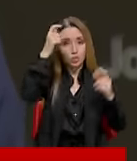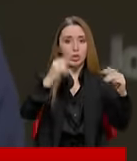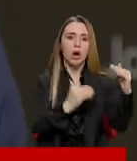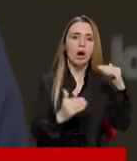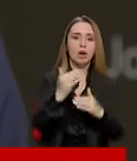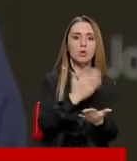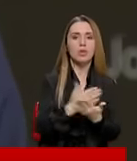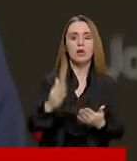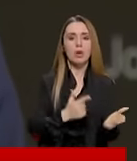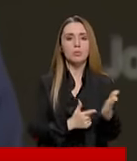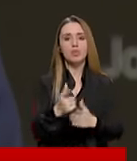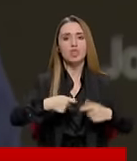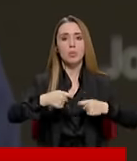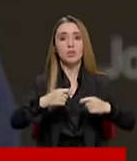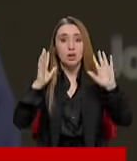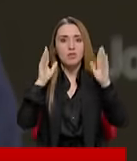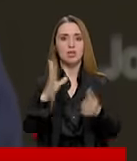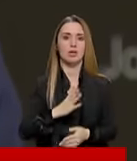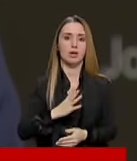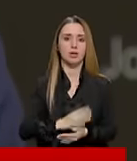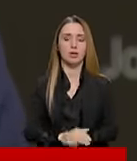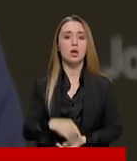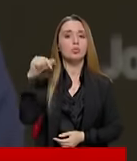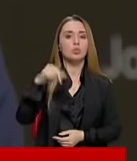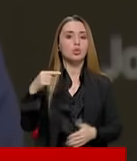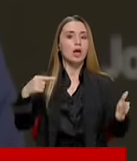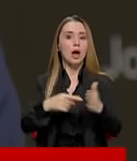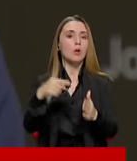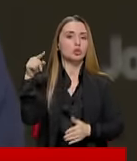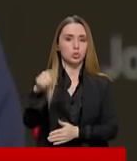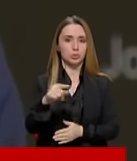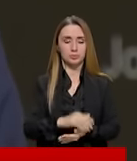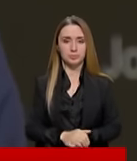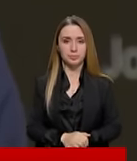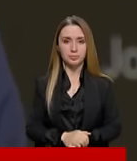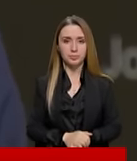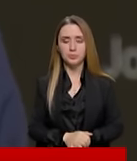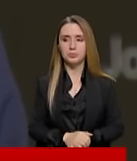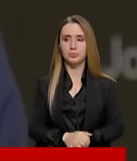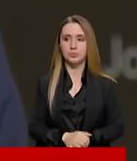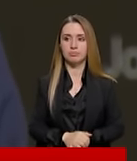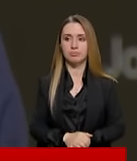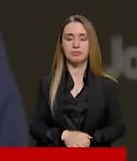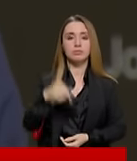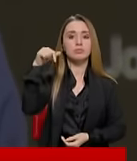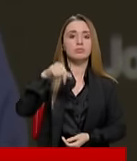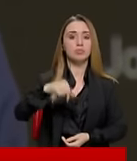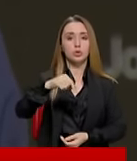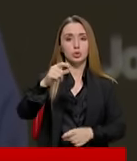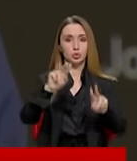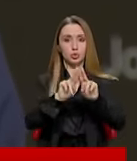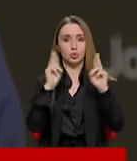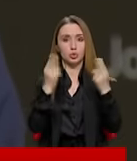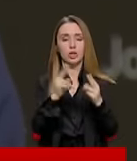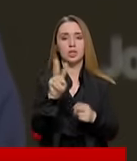artıyor Çünkü çiftçinin maliyeti çok fazla Burada da amacımız şu Aslında Eee Bugün artık dünyanın